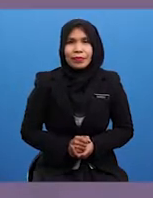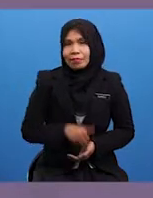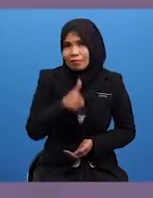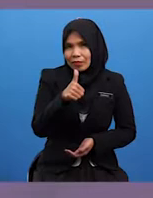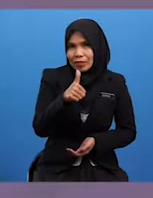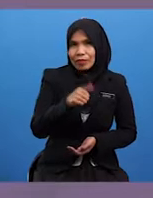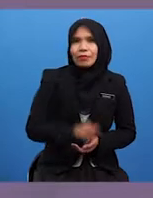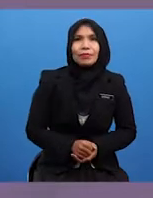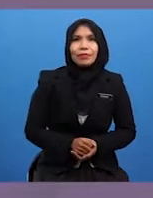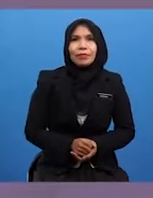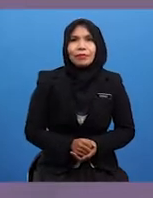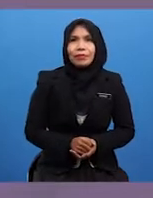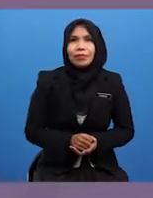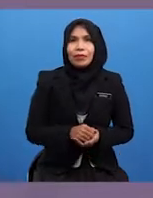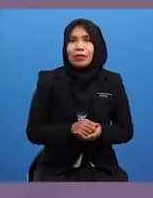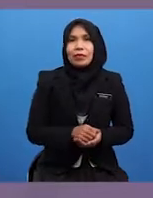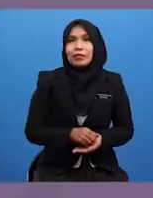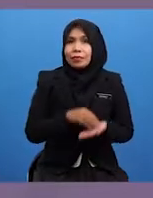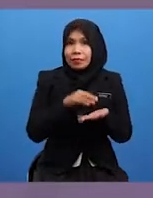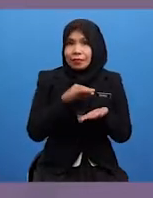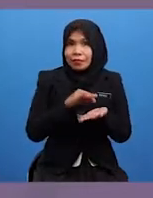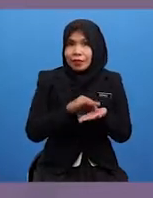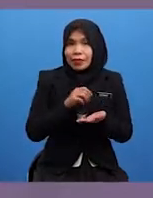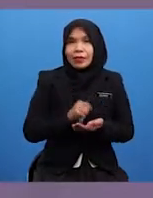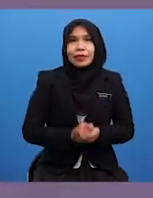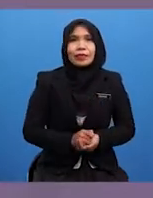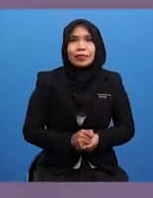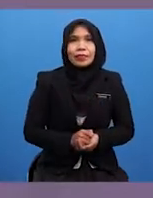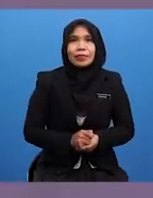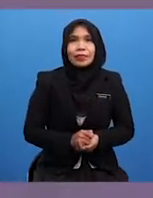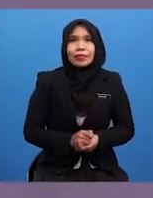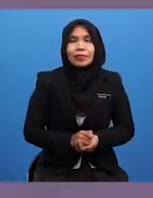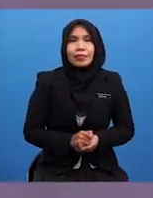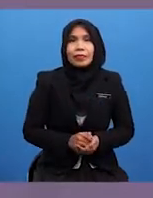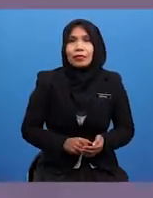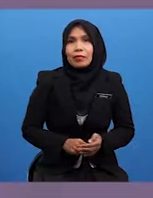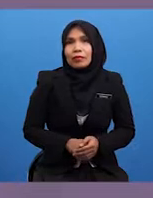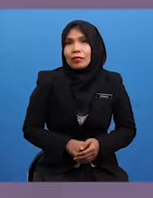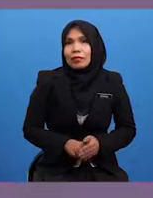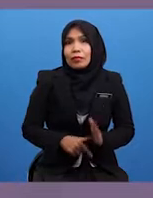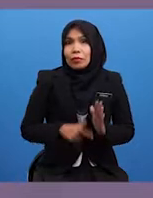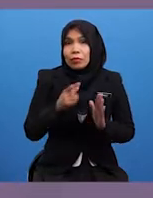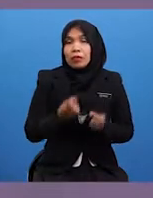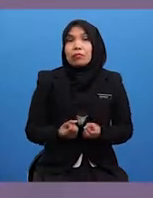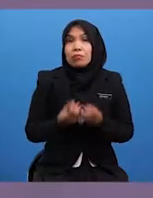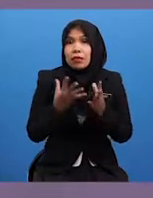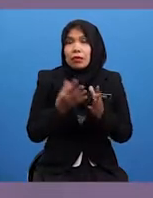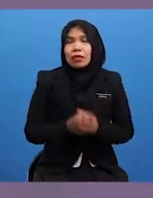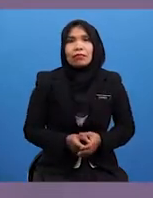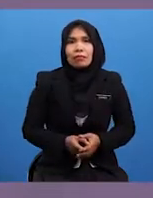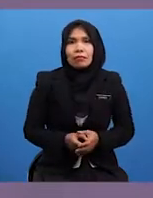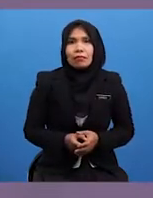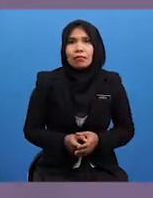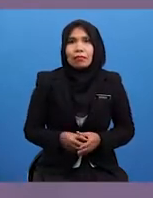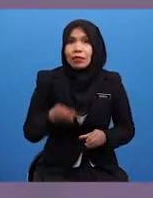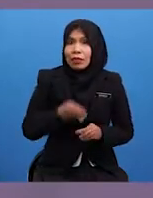Bagus. Bilangan sel kering bagi lampu merah lebih banyak berbanding bilangan sel kering bagi lampu hitam.